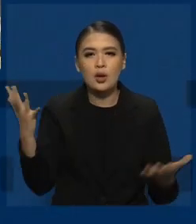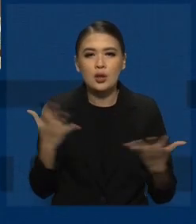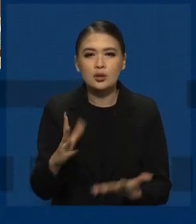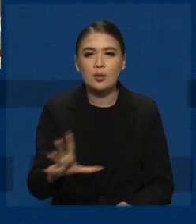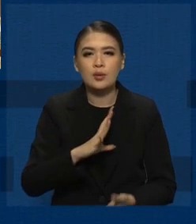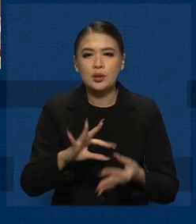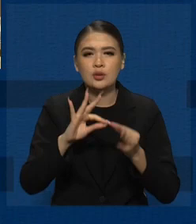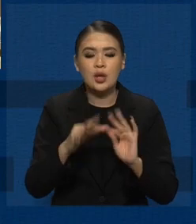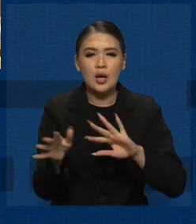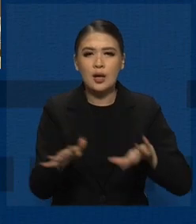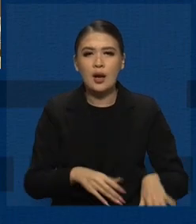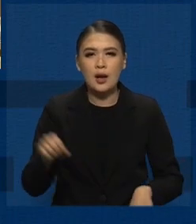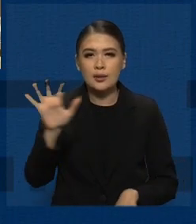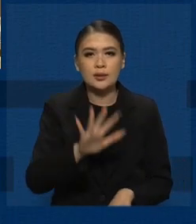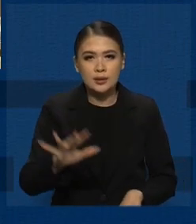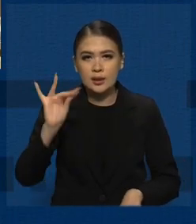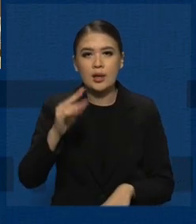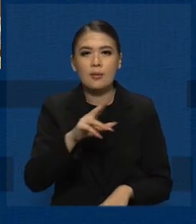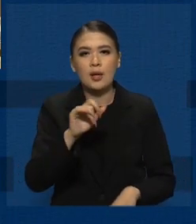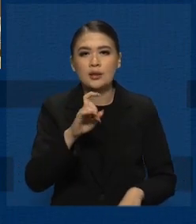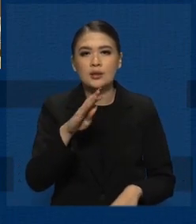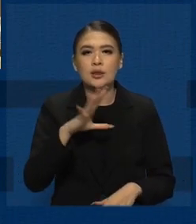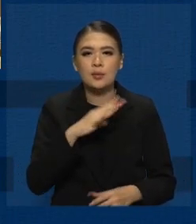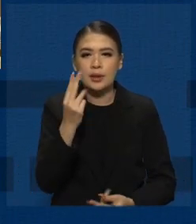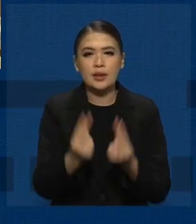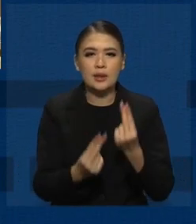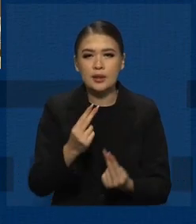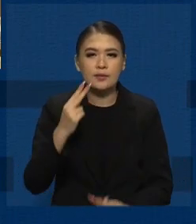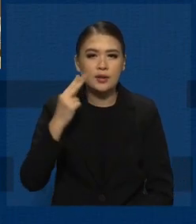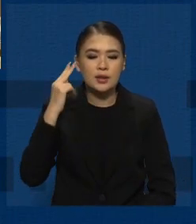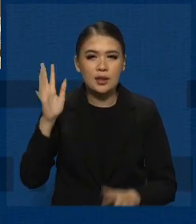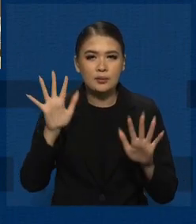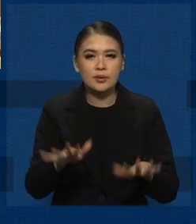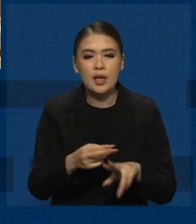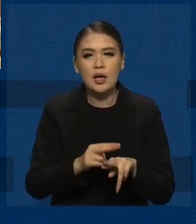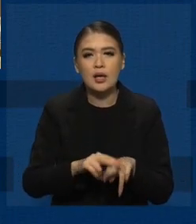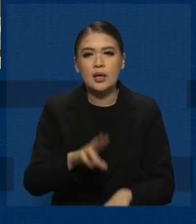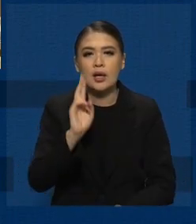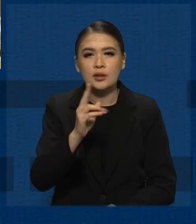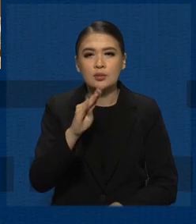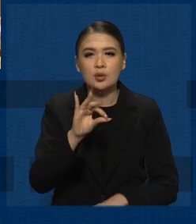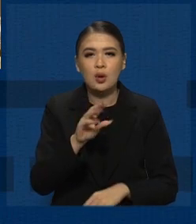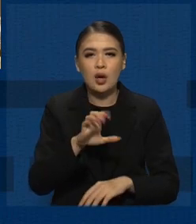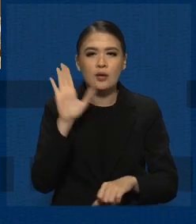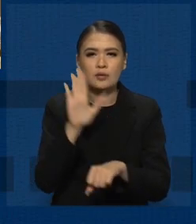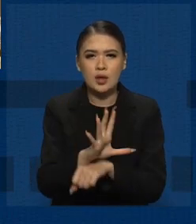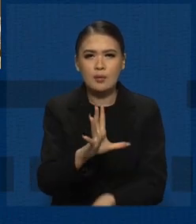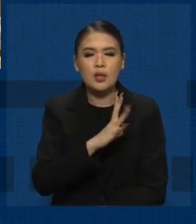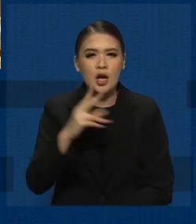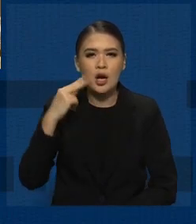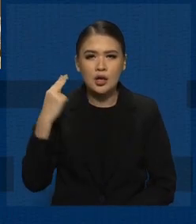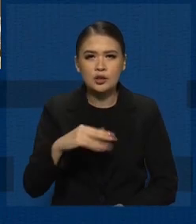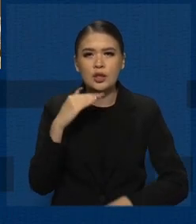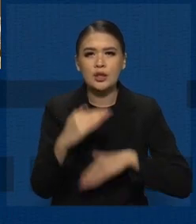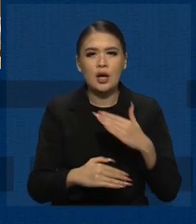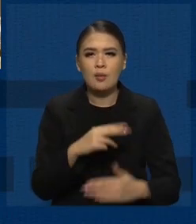по итогам прошедших азиатских и паназиатских игр в Китае. Касым-Жомарт Токаев поручил провести качественную и